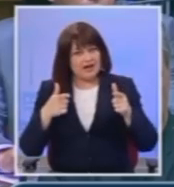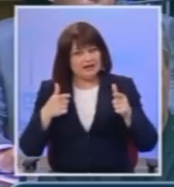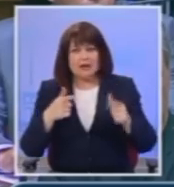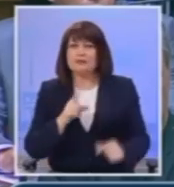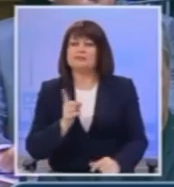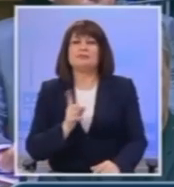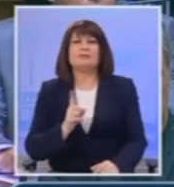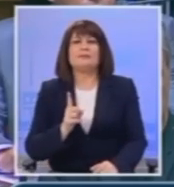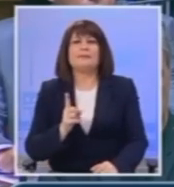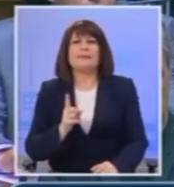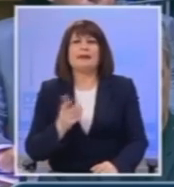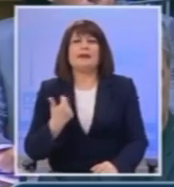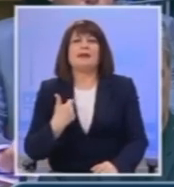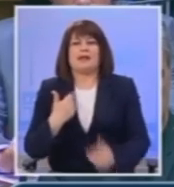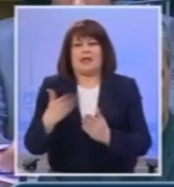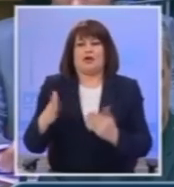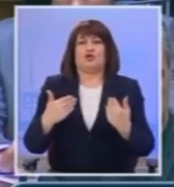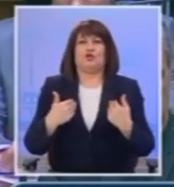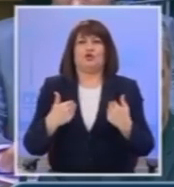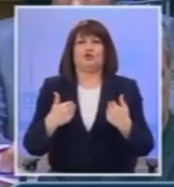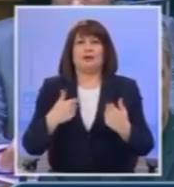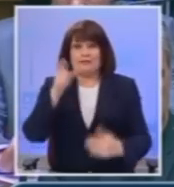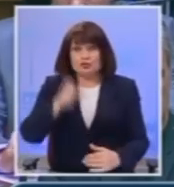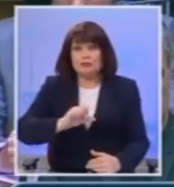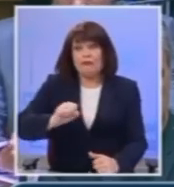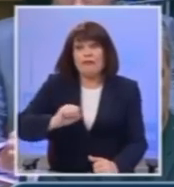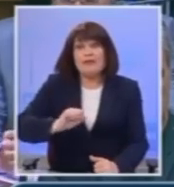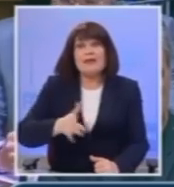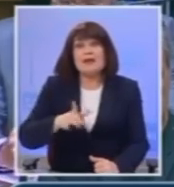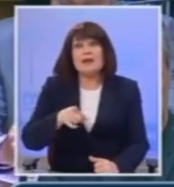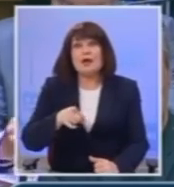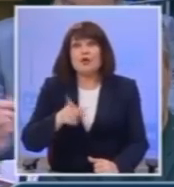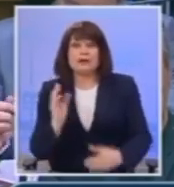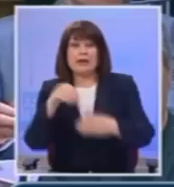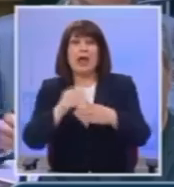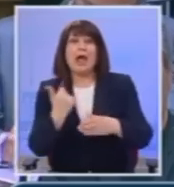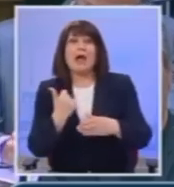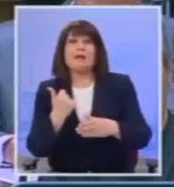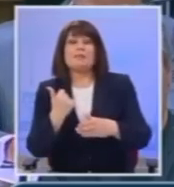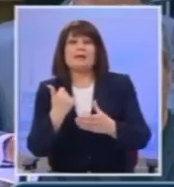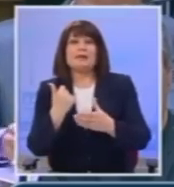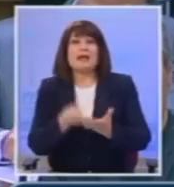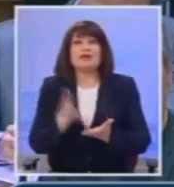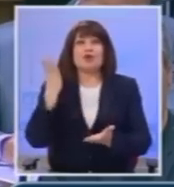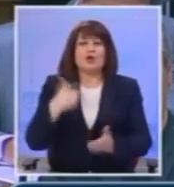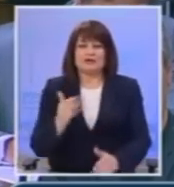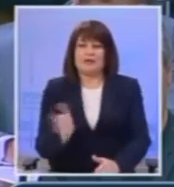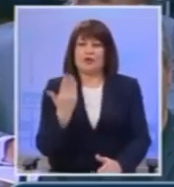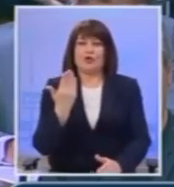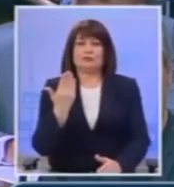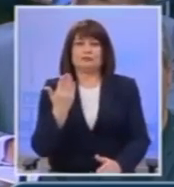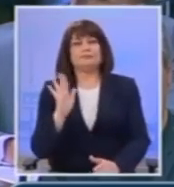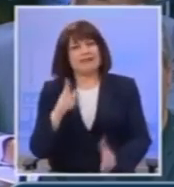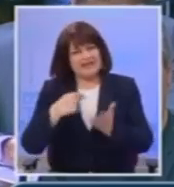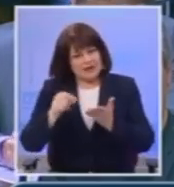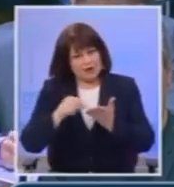είναι ότι είμαι εκτός. Ίσως να φοβήθηκε δηλαδή ο άνθρωπος μη θεωρηθεί ανένταχτος και στη δεύτερη κρίση απομακρυνθεί. Είναι λοιπόν και διορθώνουμε